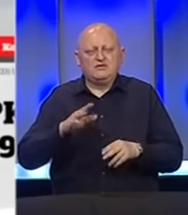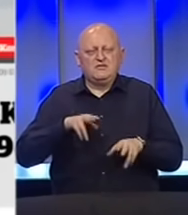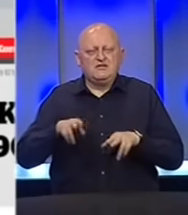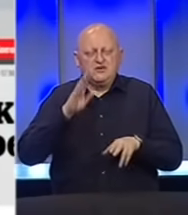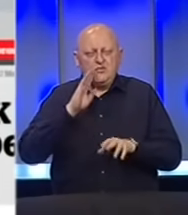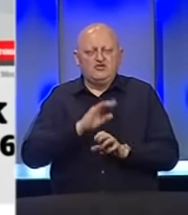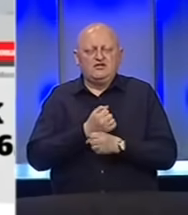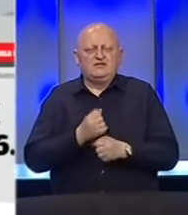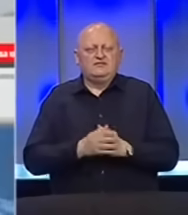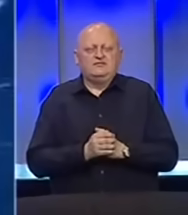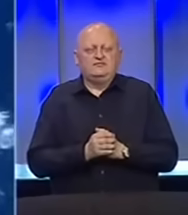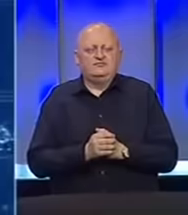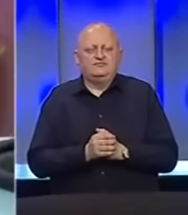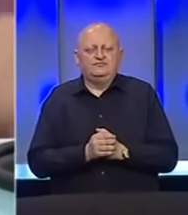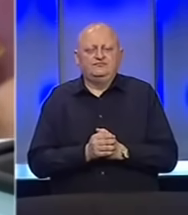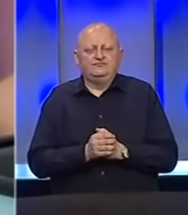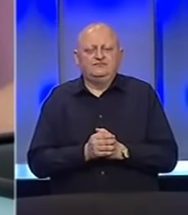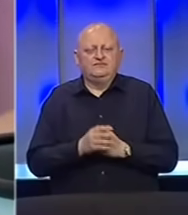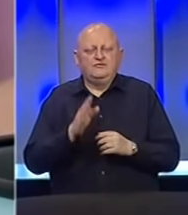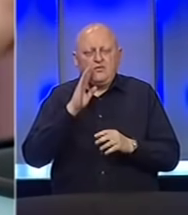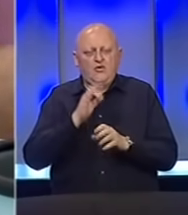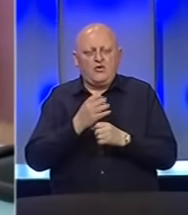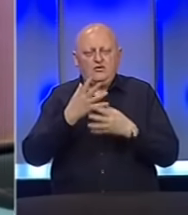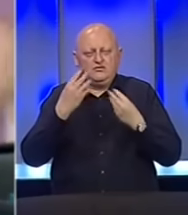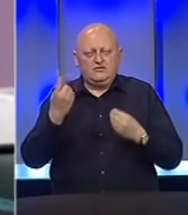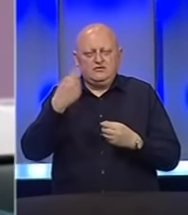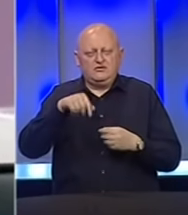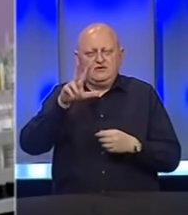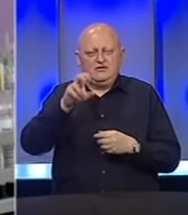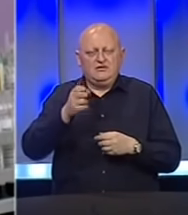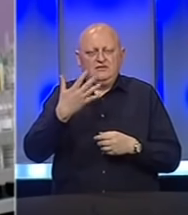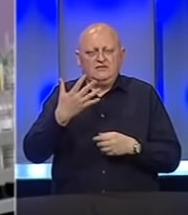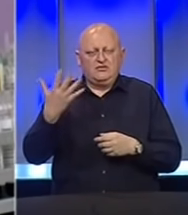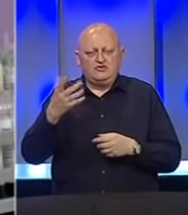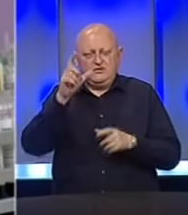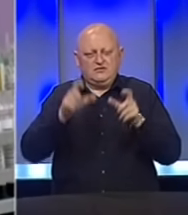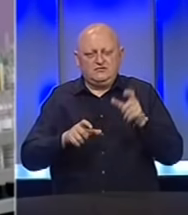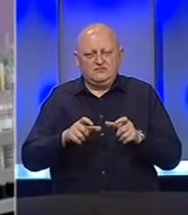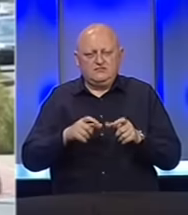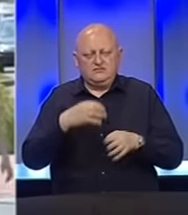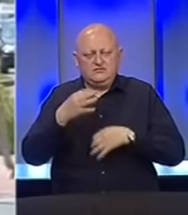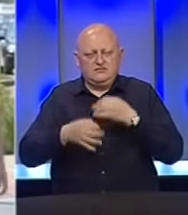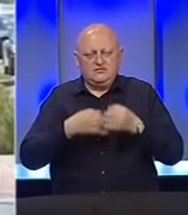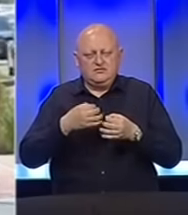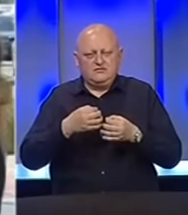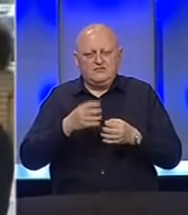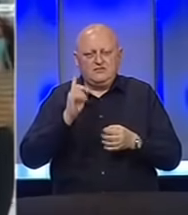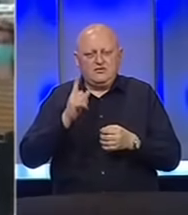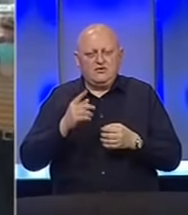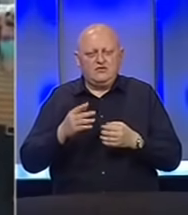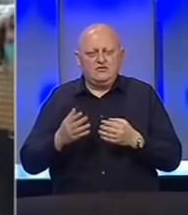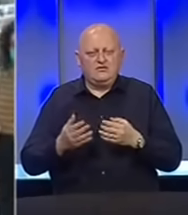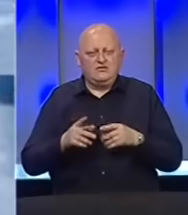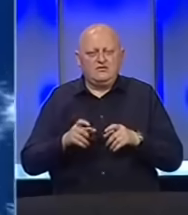Bosni i Hercegovini. U BiH se oporavilo 1355 osoba, istraživali smo prijeti li nam